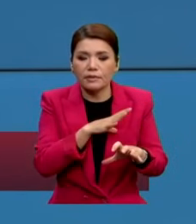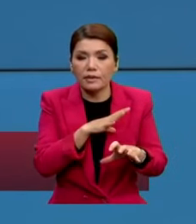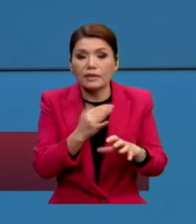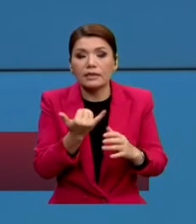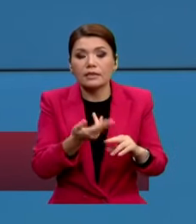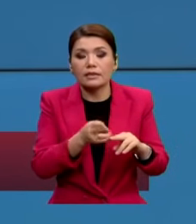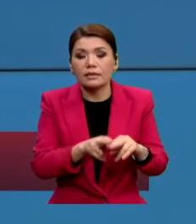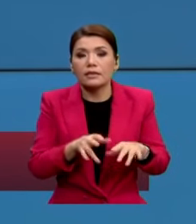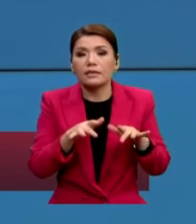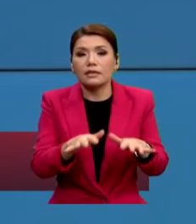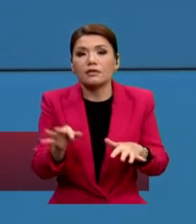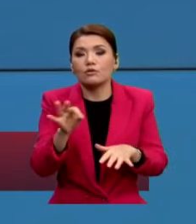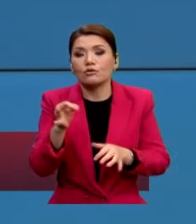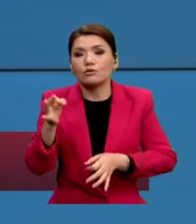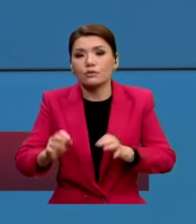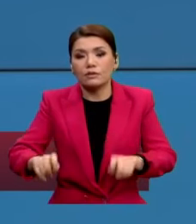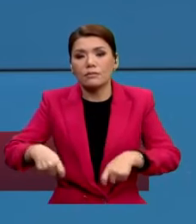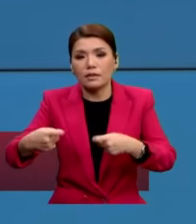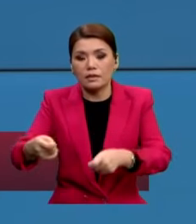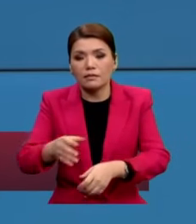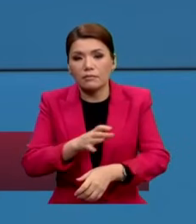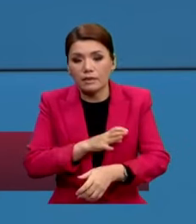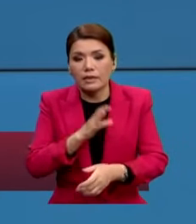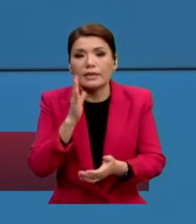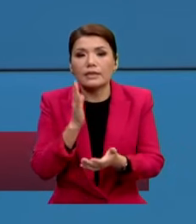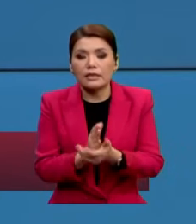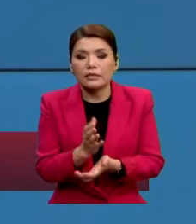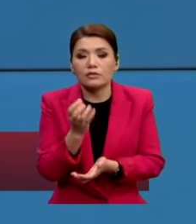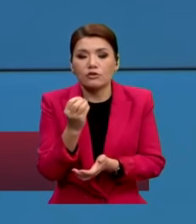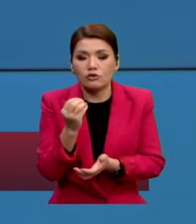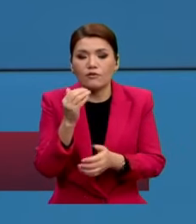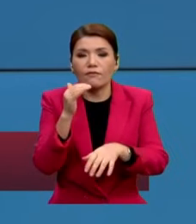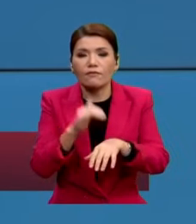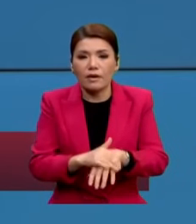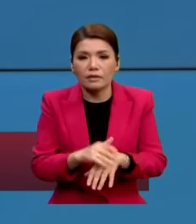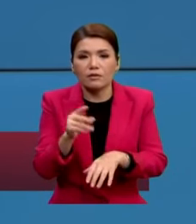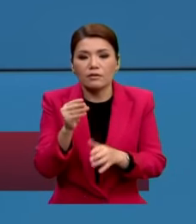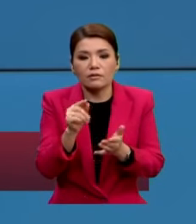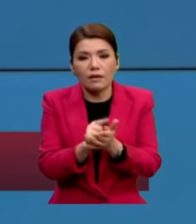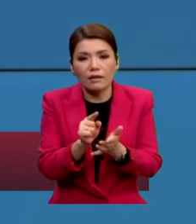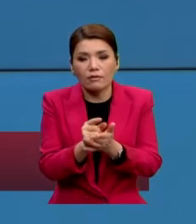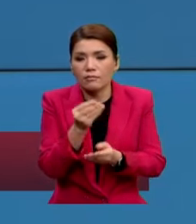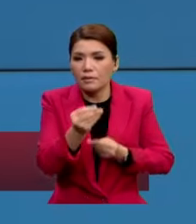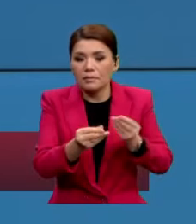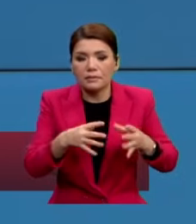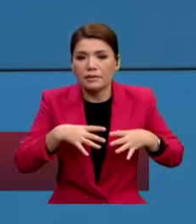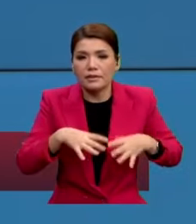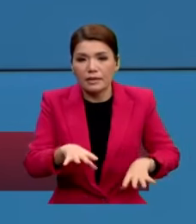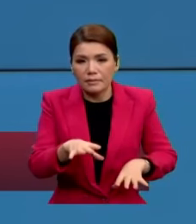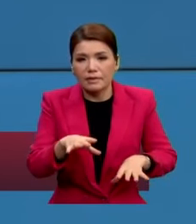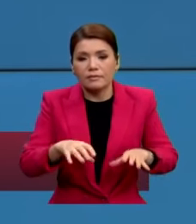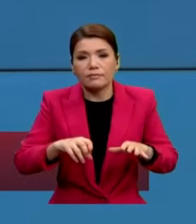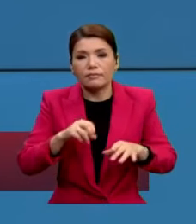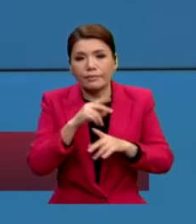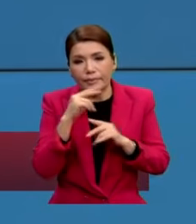находится уже в суде. Есть еще один эпизод по факту уклонения от уплаты налогов. В этом